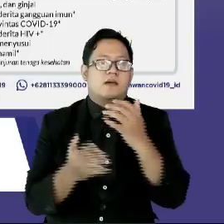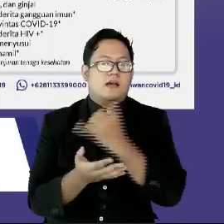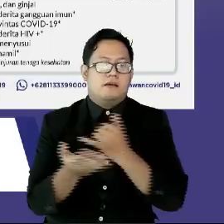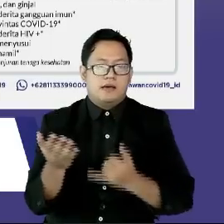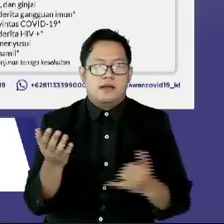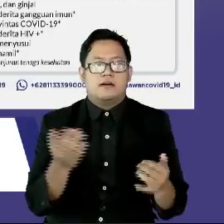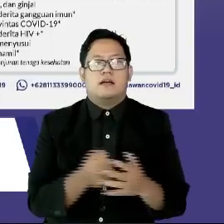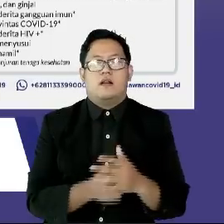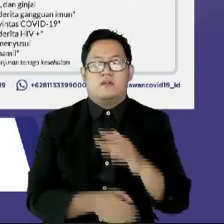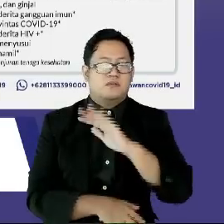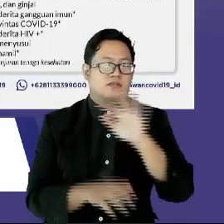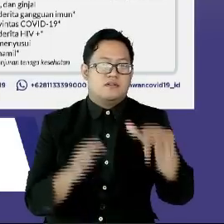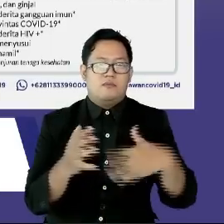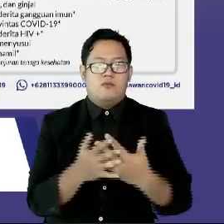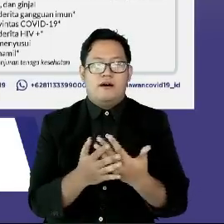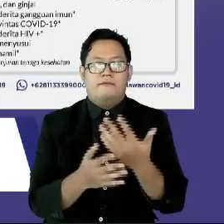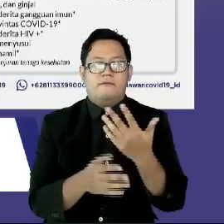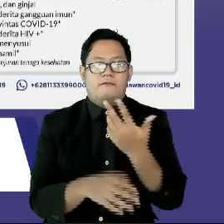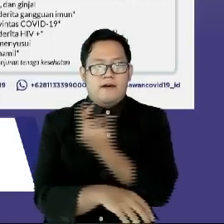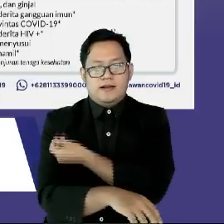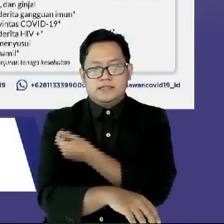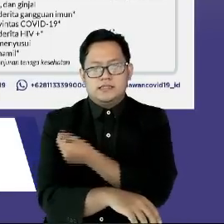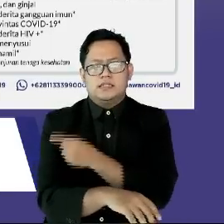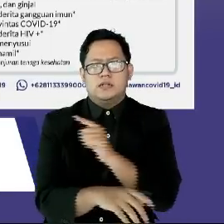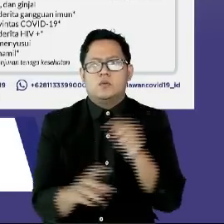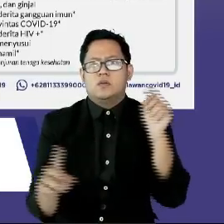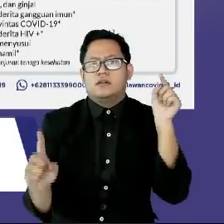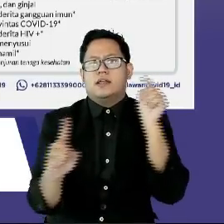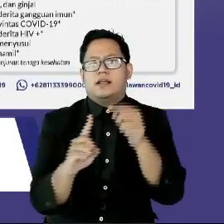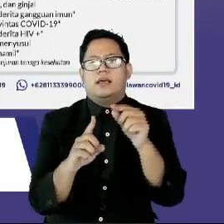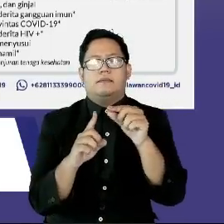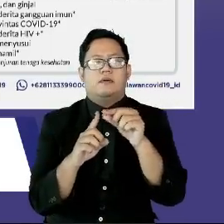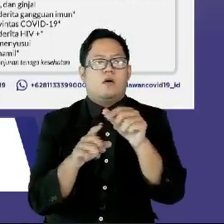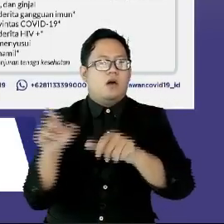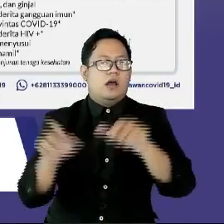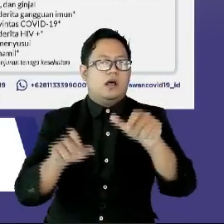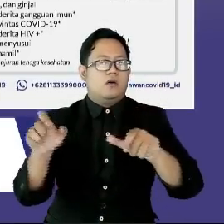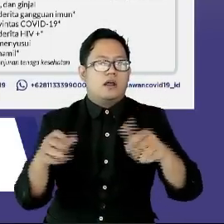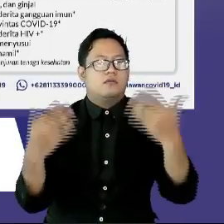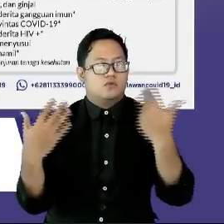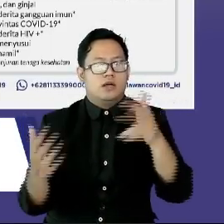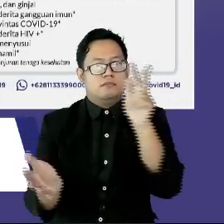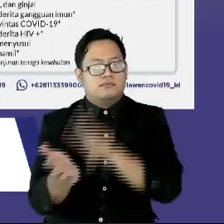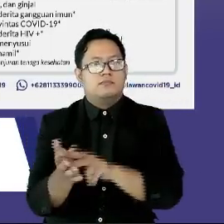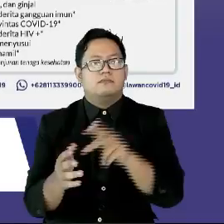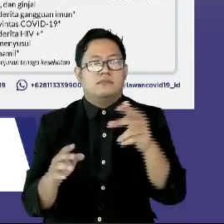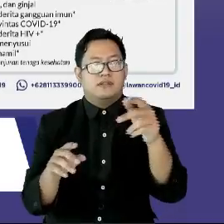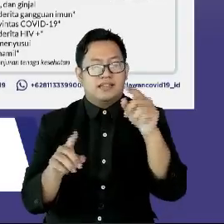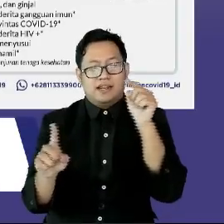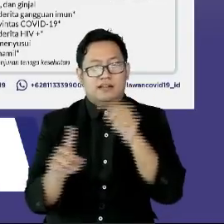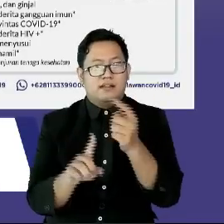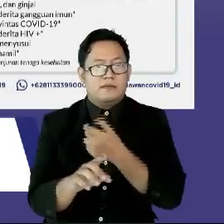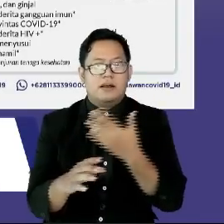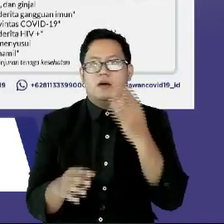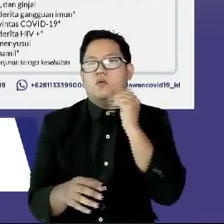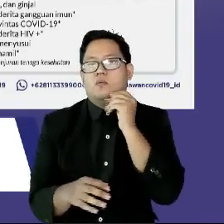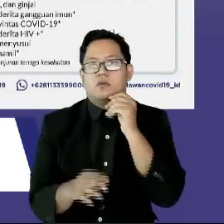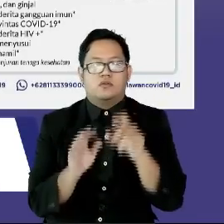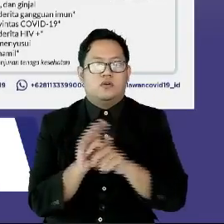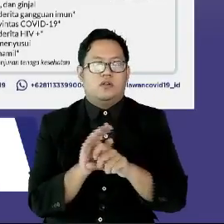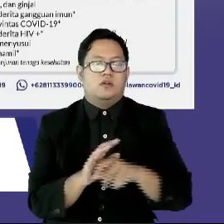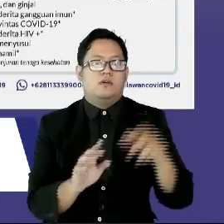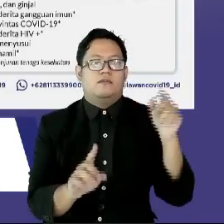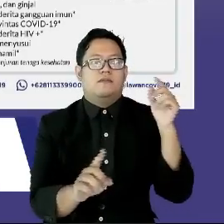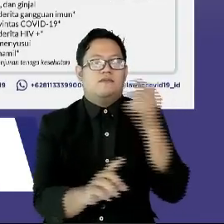bahwa setiap jenis vaksin telah ditetapkan target populasinya berdasarkan usia, misalnya vaksin untuk anak usia